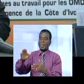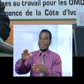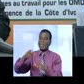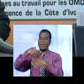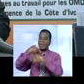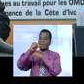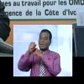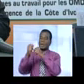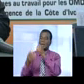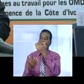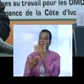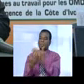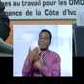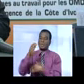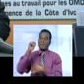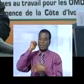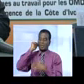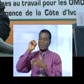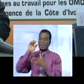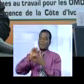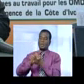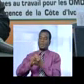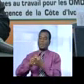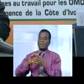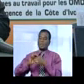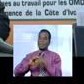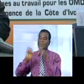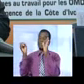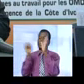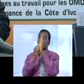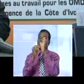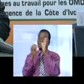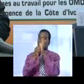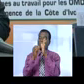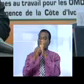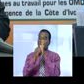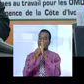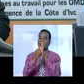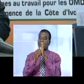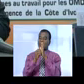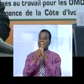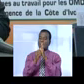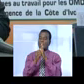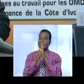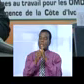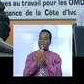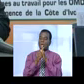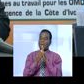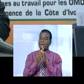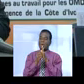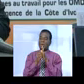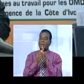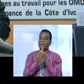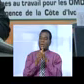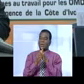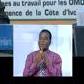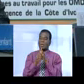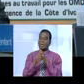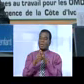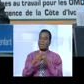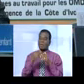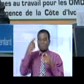créé par Madame la Première Dame de Côte d'Ivoire, Madame Dominique Ouattara,